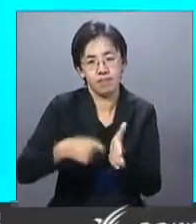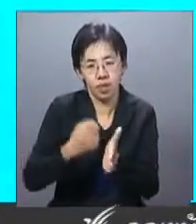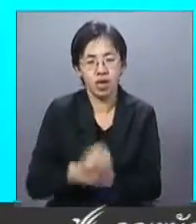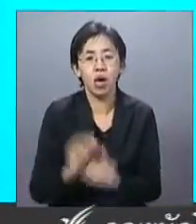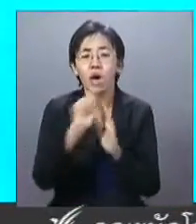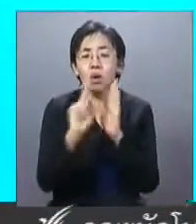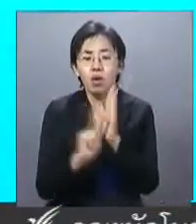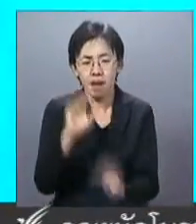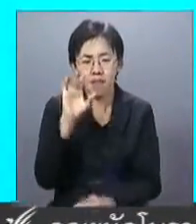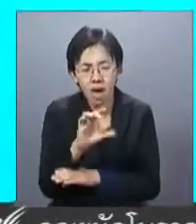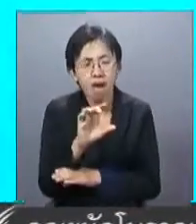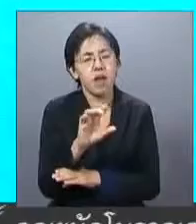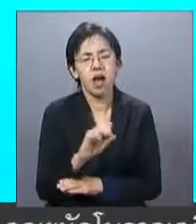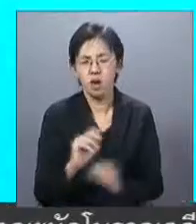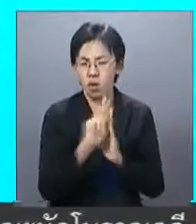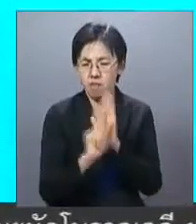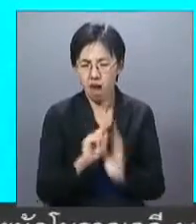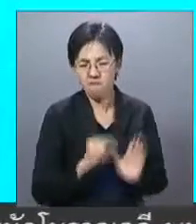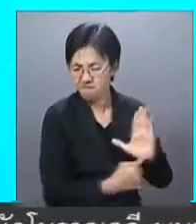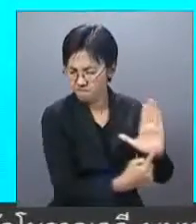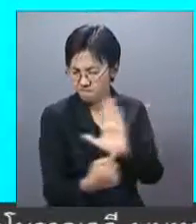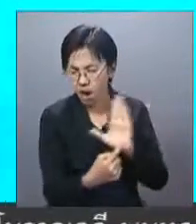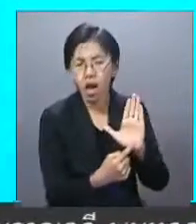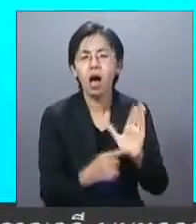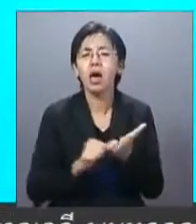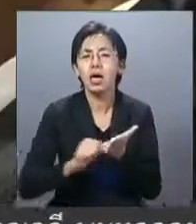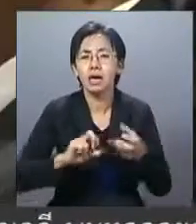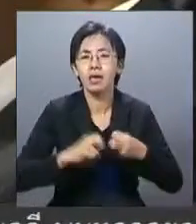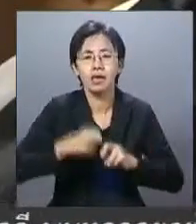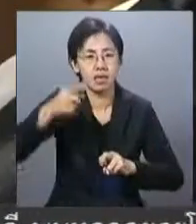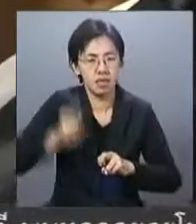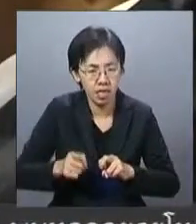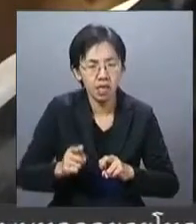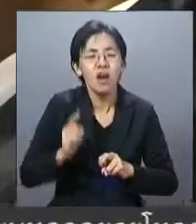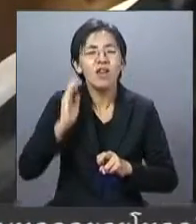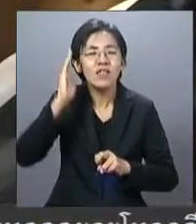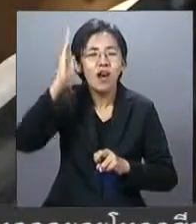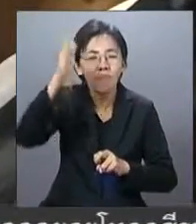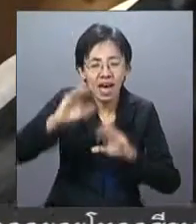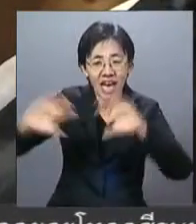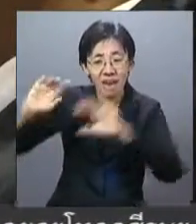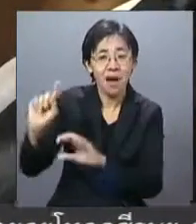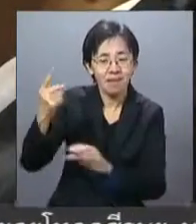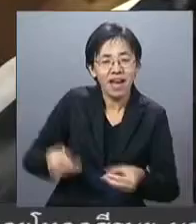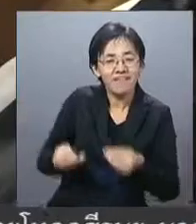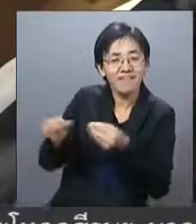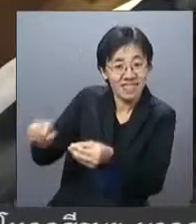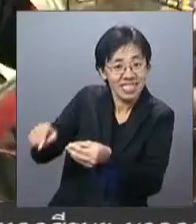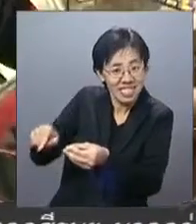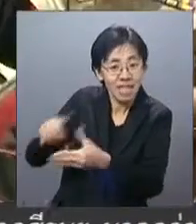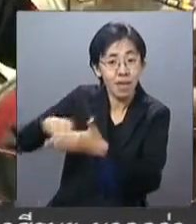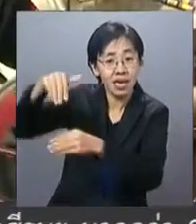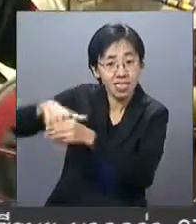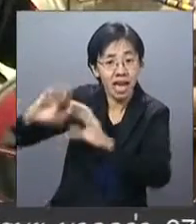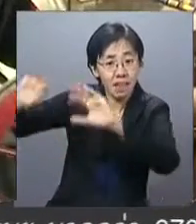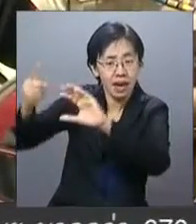คับใช้กฎหมายอย่างเคร่งครัดและแก้ปัญหาอย่างจริงจังก่อนจะคืนอำนาจนั้นให้รัฐบาลเลือกตั้งและยอมรับว่าการ